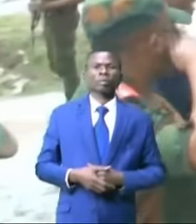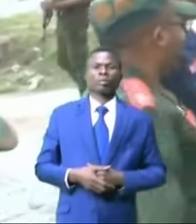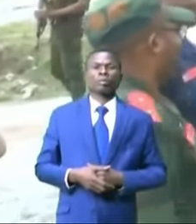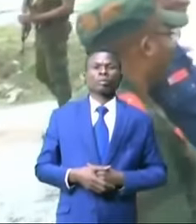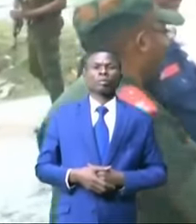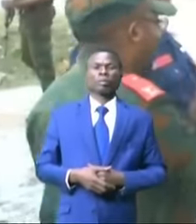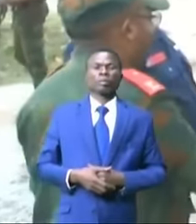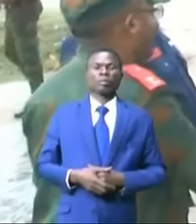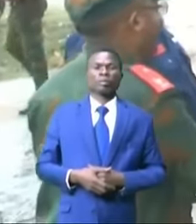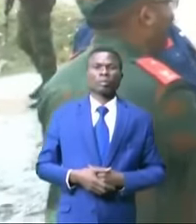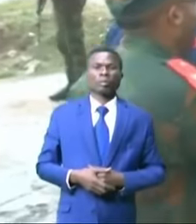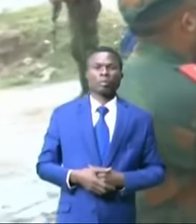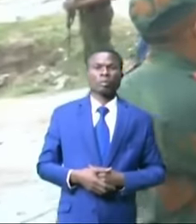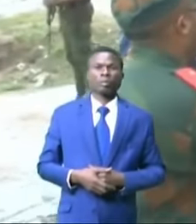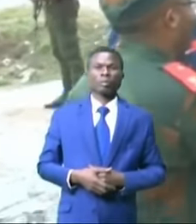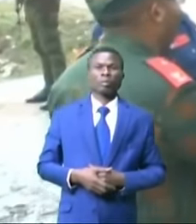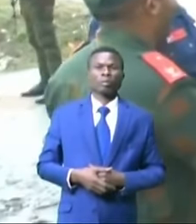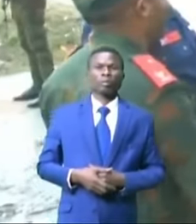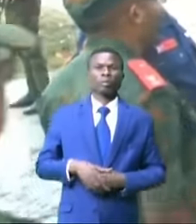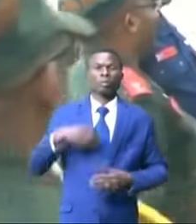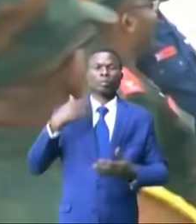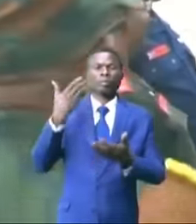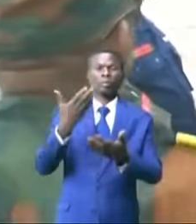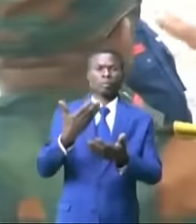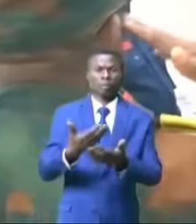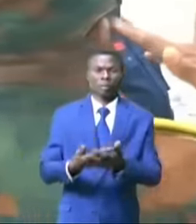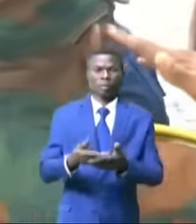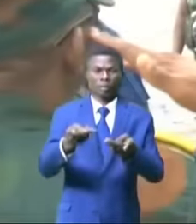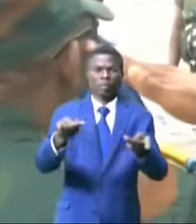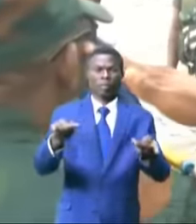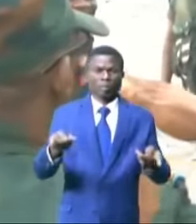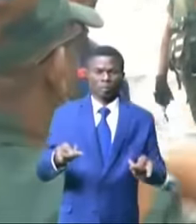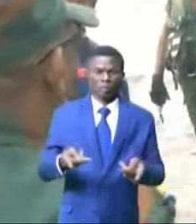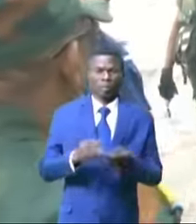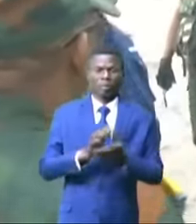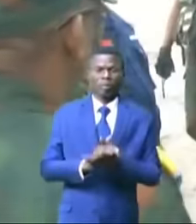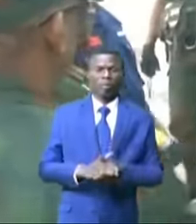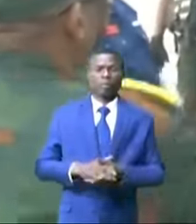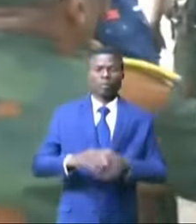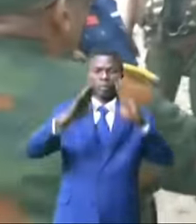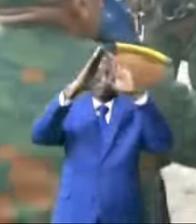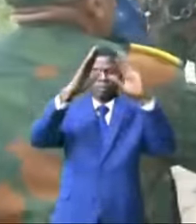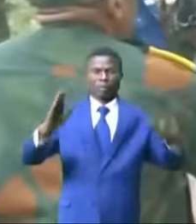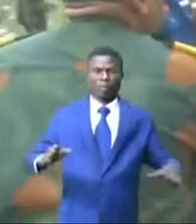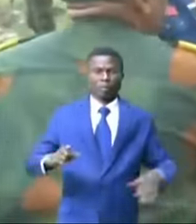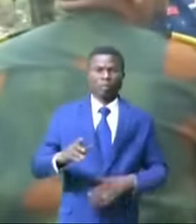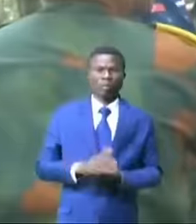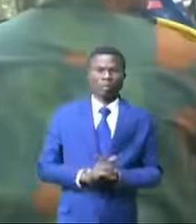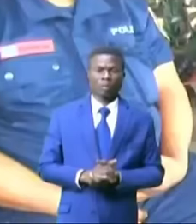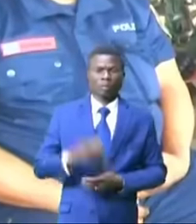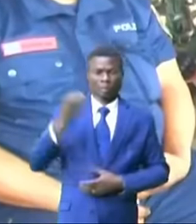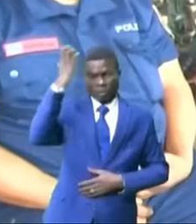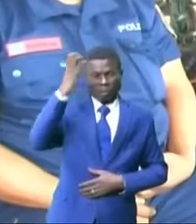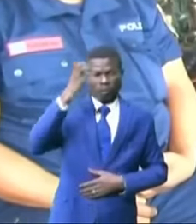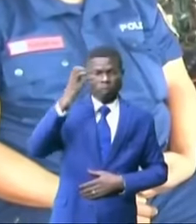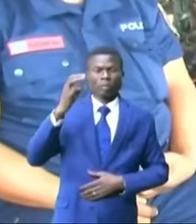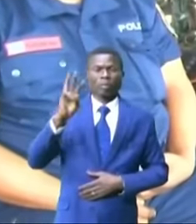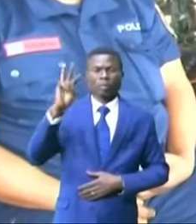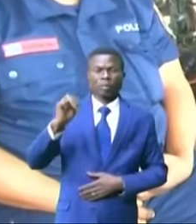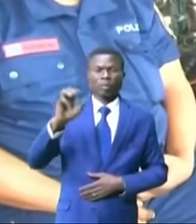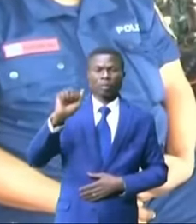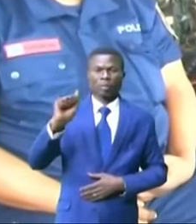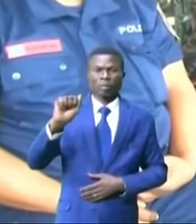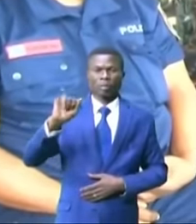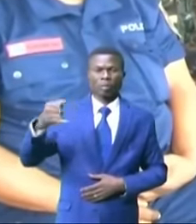Il pleuvait à ce jeudi dans l'avant-midi, pendant que le commandant de la 14e région militaire, le général-major Stazem